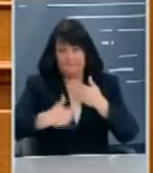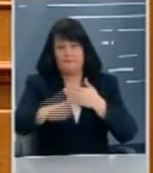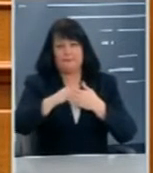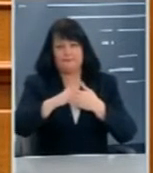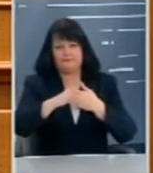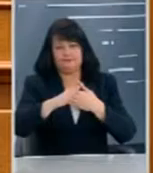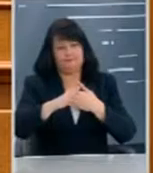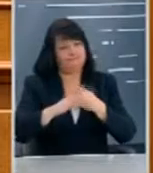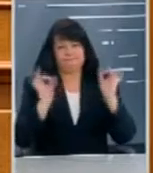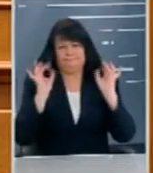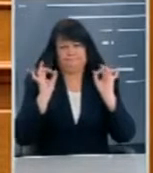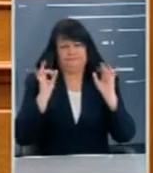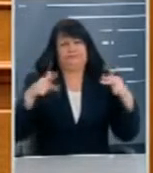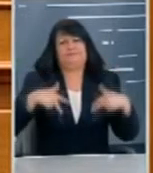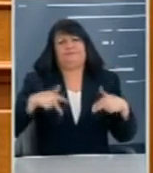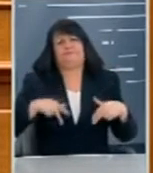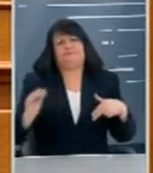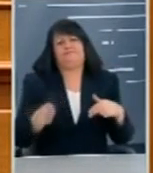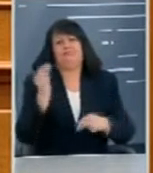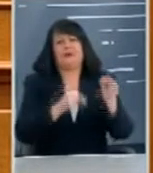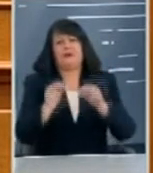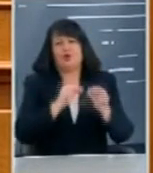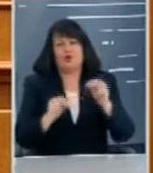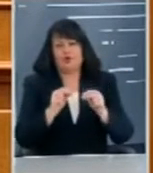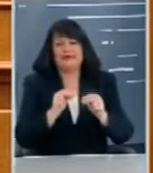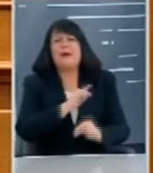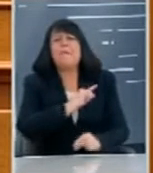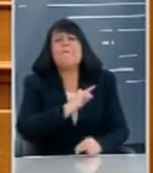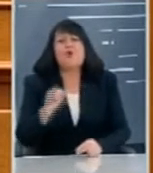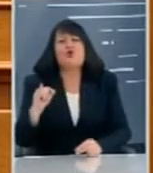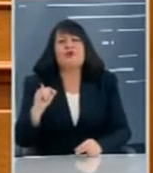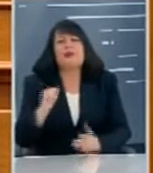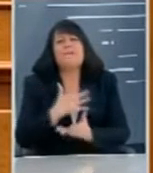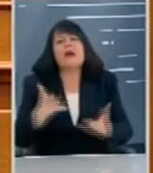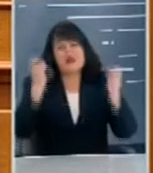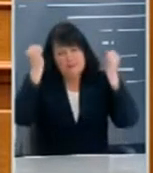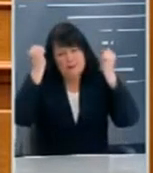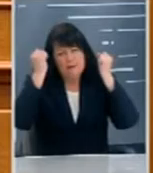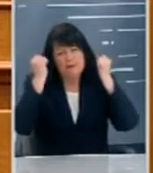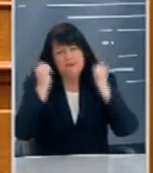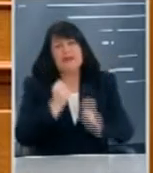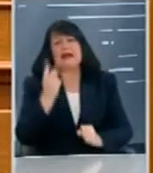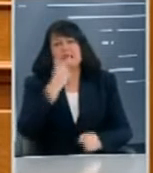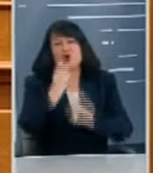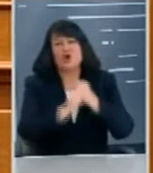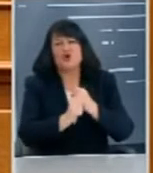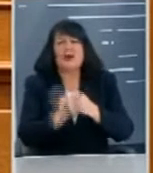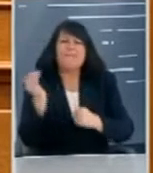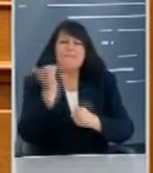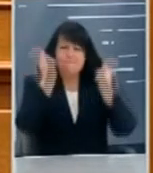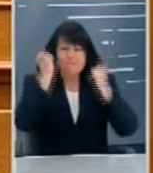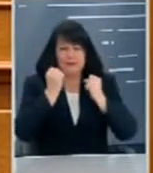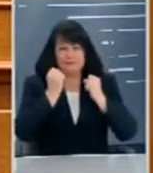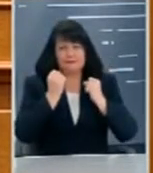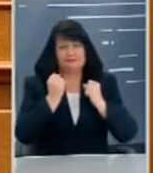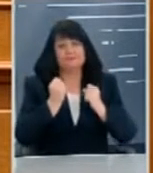καμία εκλεγμένη κυβέρνηση δεν έχει προκαλέσει στην πατρίδα τόσο μεγάλη ζημιά σε τόσο σύντομο χρονικό διάστημα.